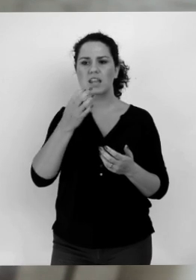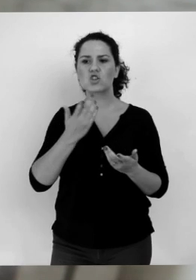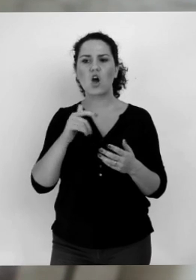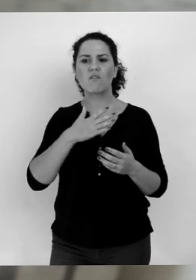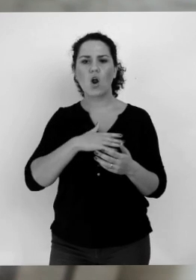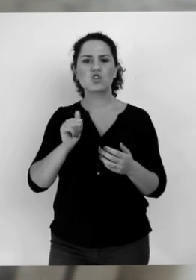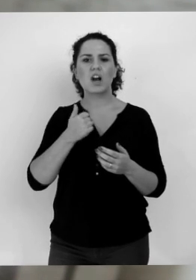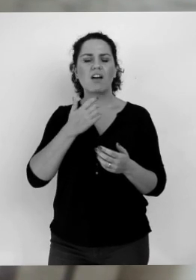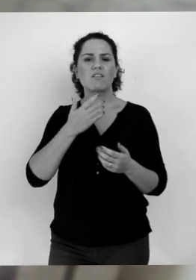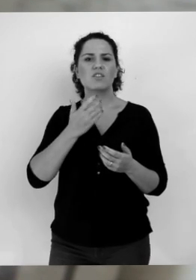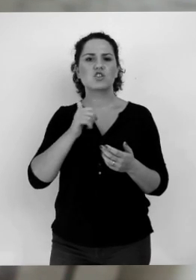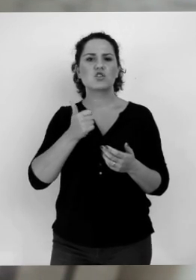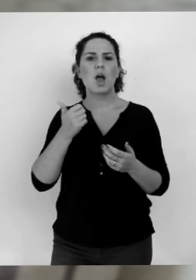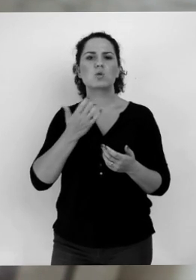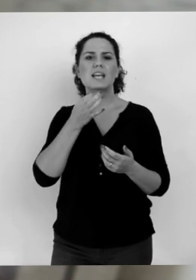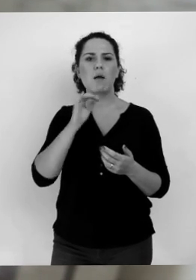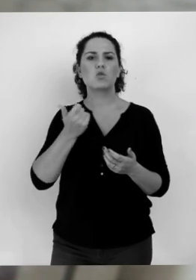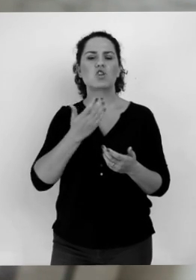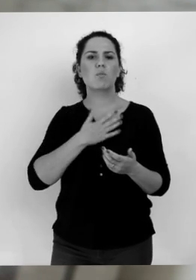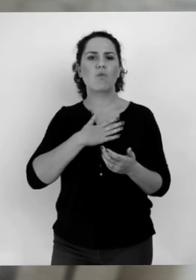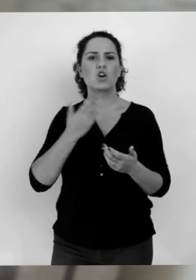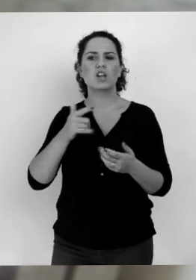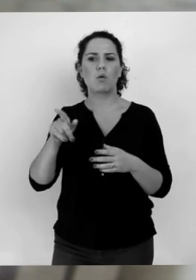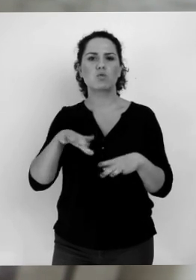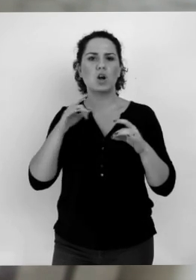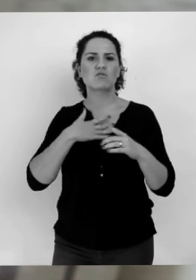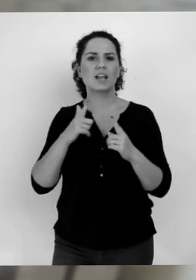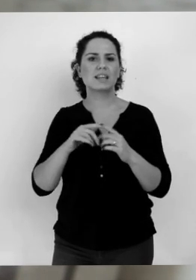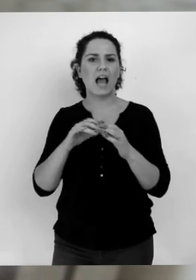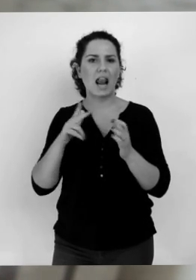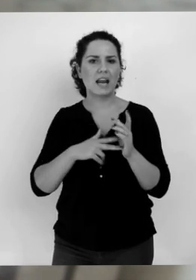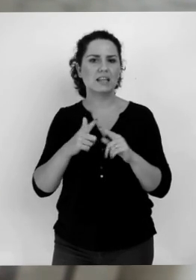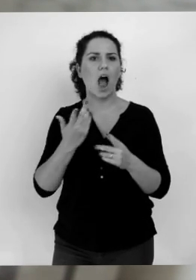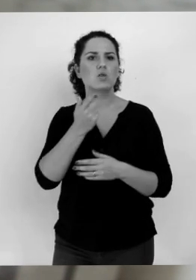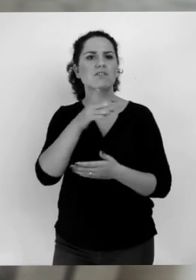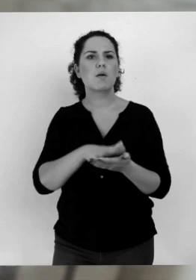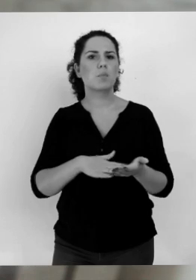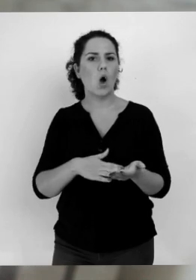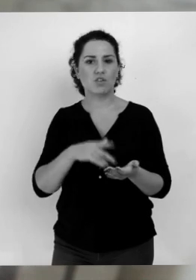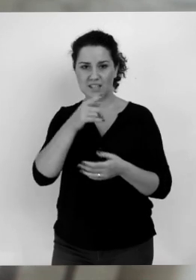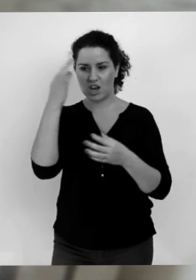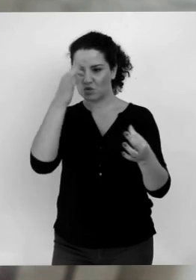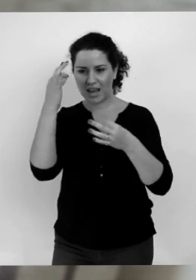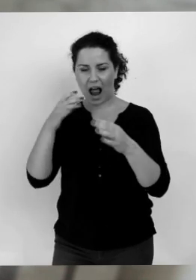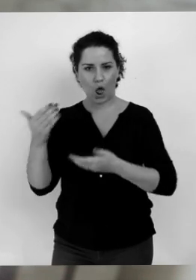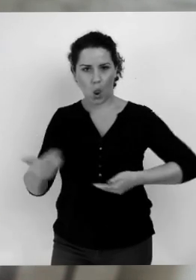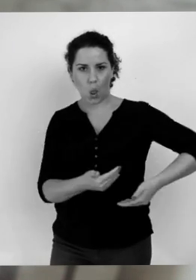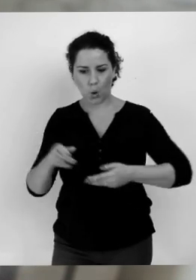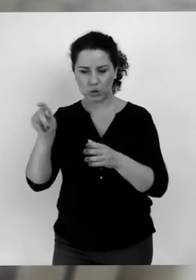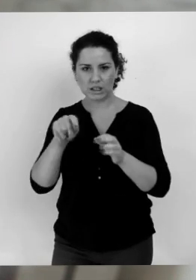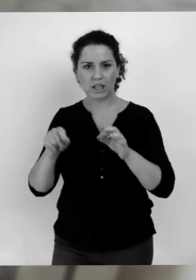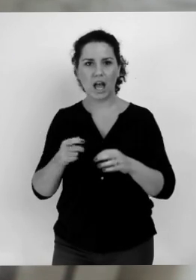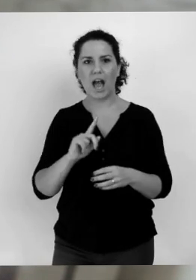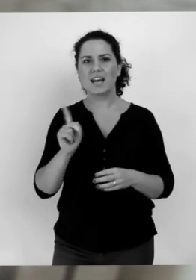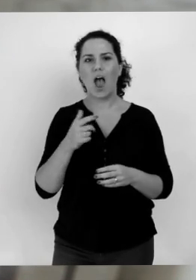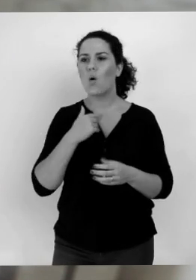pronaći svoj talent. Uh-huh. Ali kako ste vi počeli? Aj. Da su, ne da, šminkali lutke ili? Kao mala, uvijek